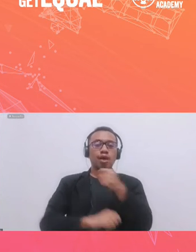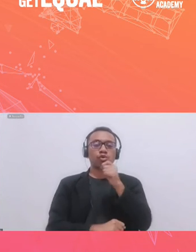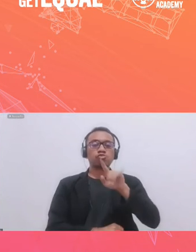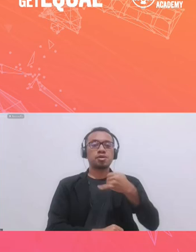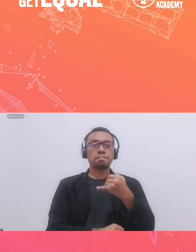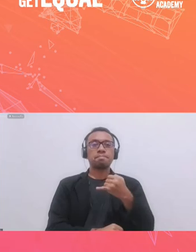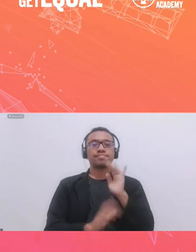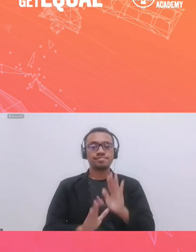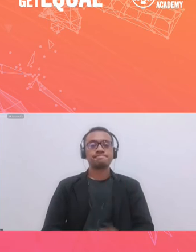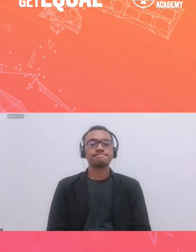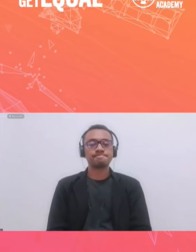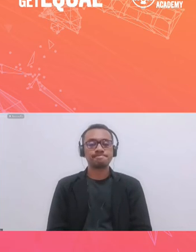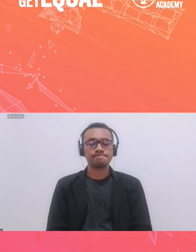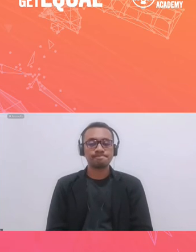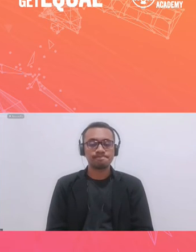Silakan.